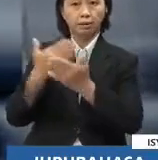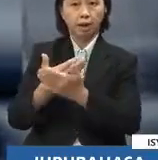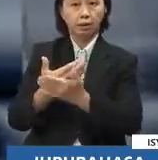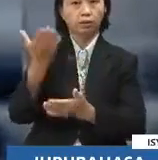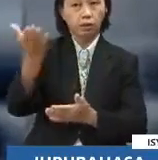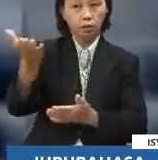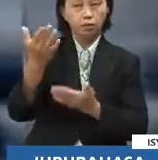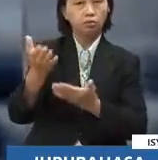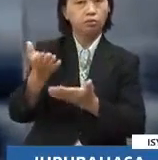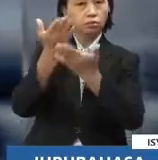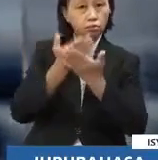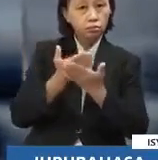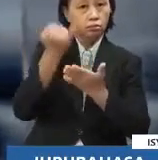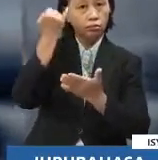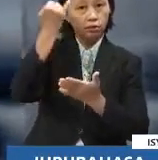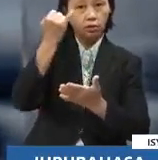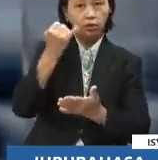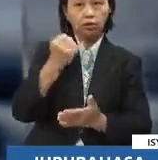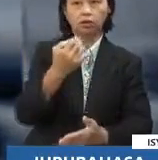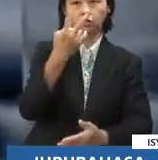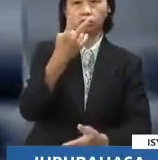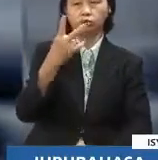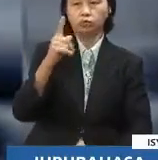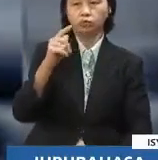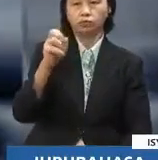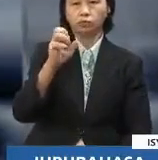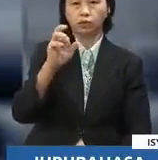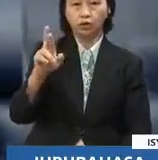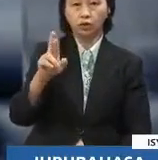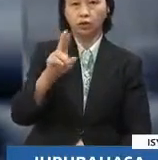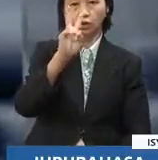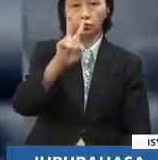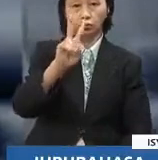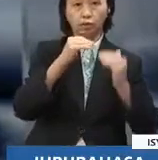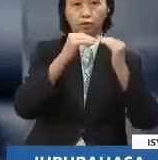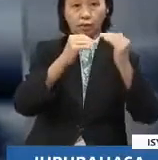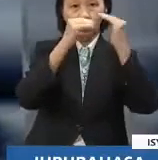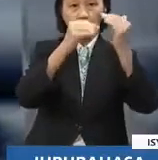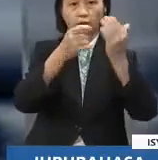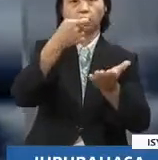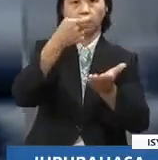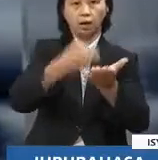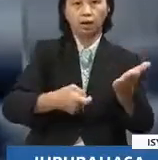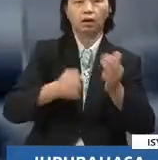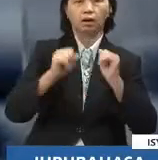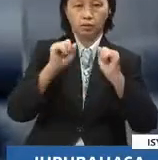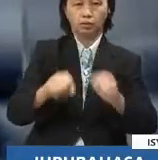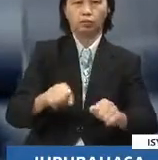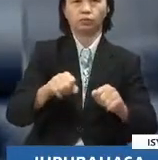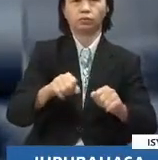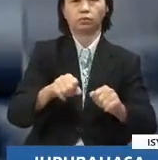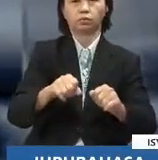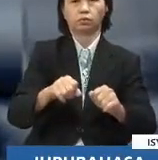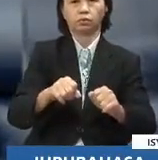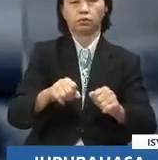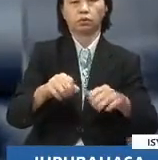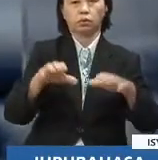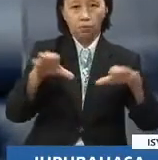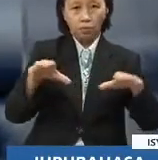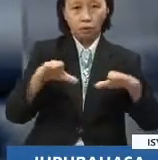mencadangkan ah tutio H2 peringkat harga kita boleh Apakah